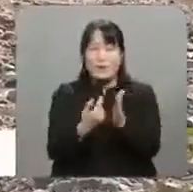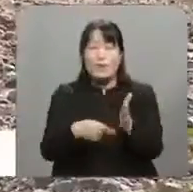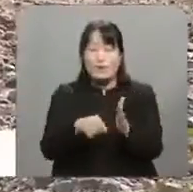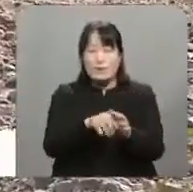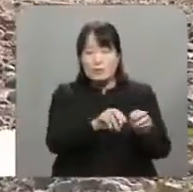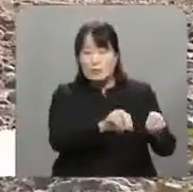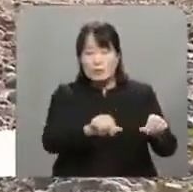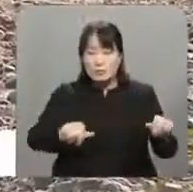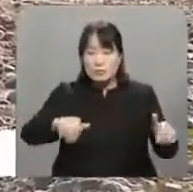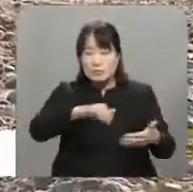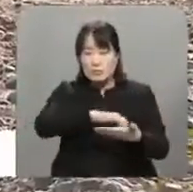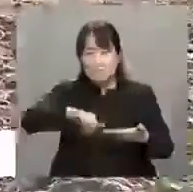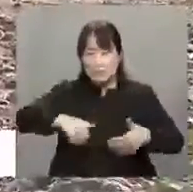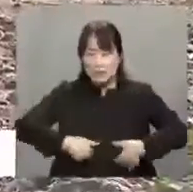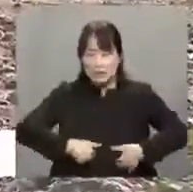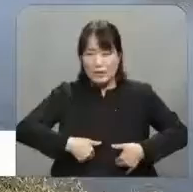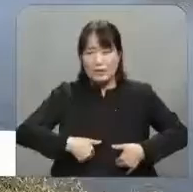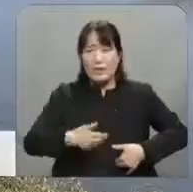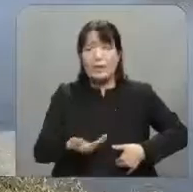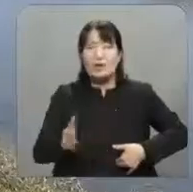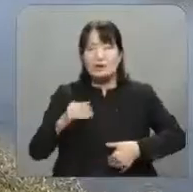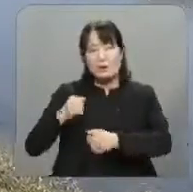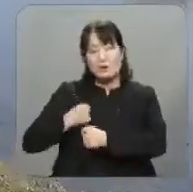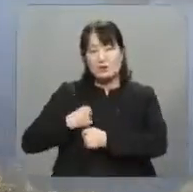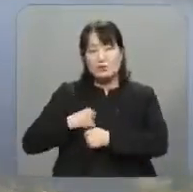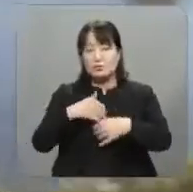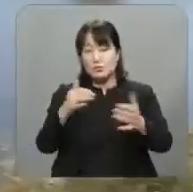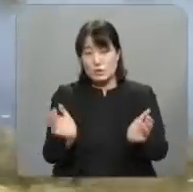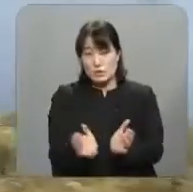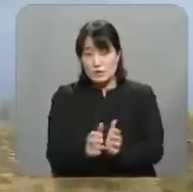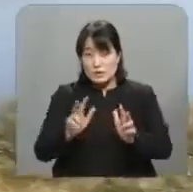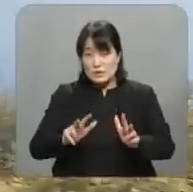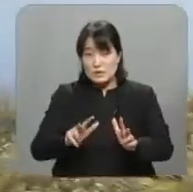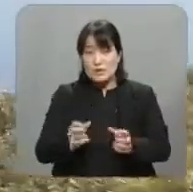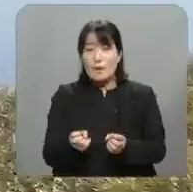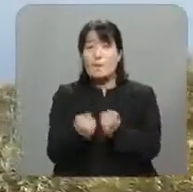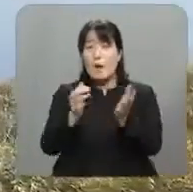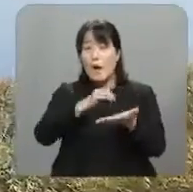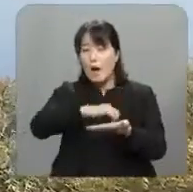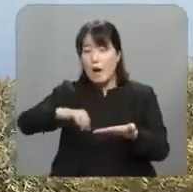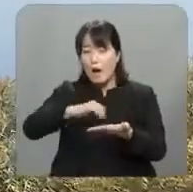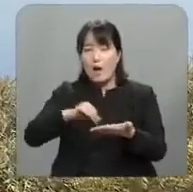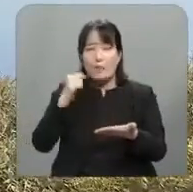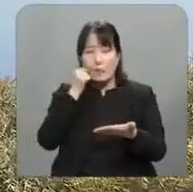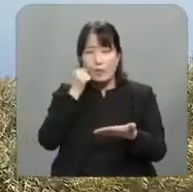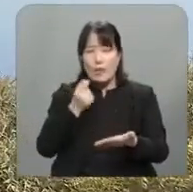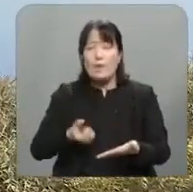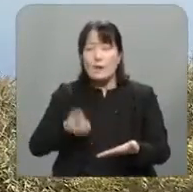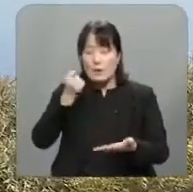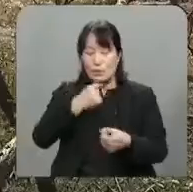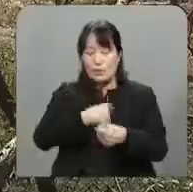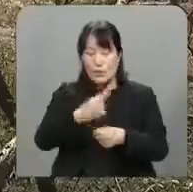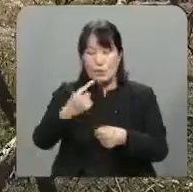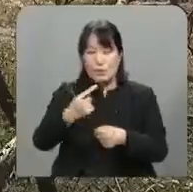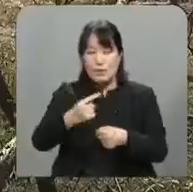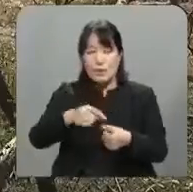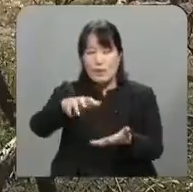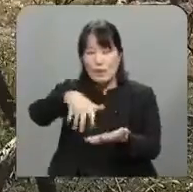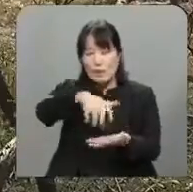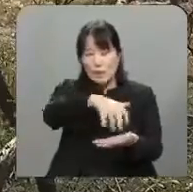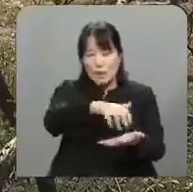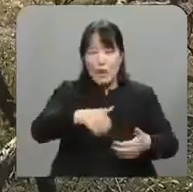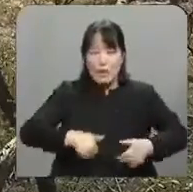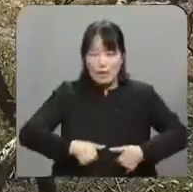치워야 하는데 해당 군부대는 현재 지뢰 제거를 할 여력이 없다며 빨라도 내년에나 지뢰 적어 가 가능할